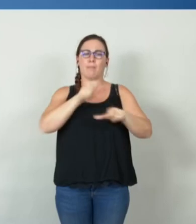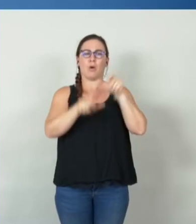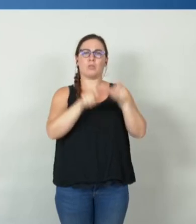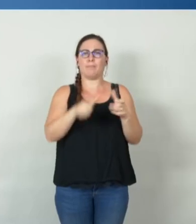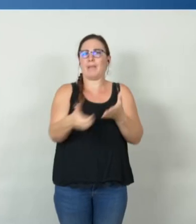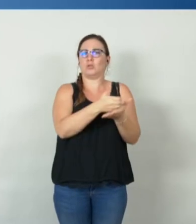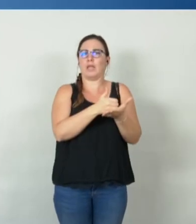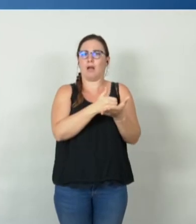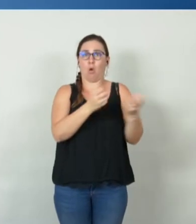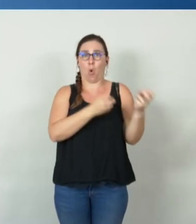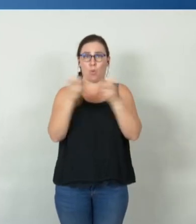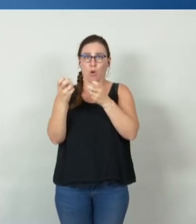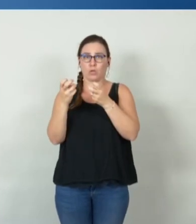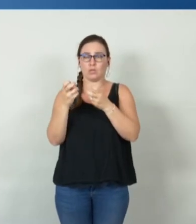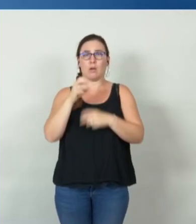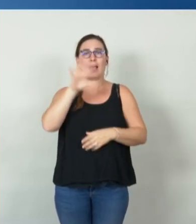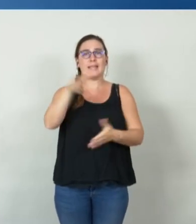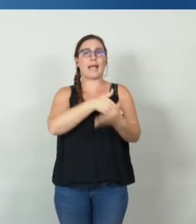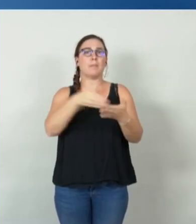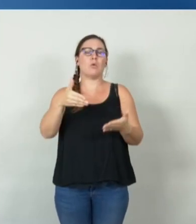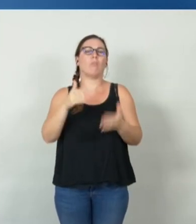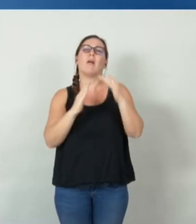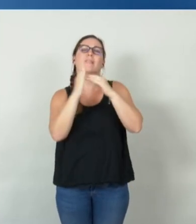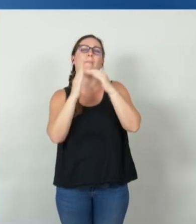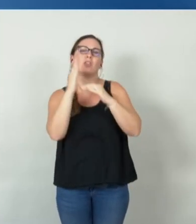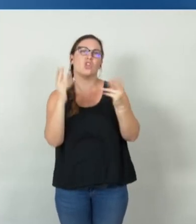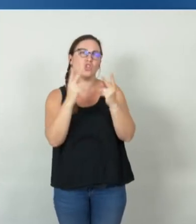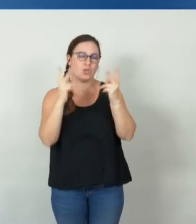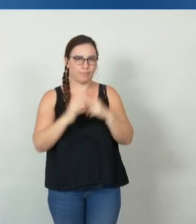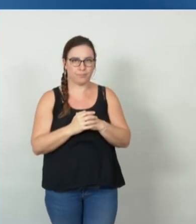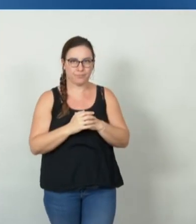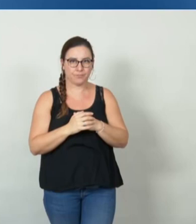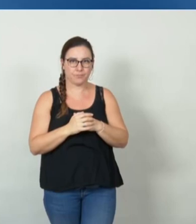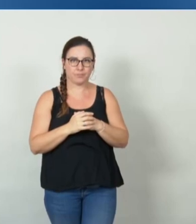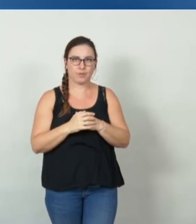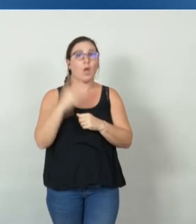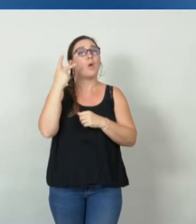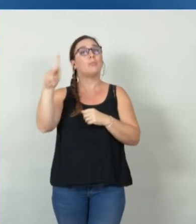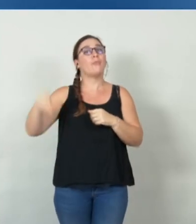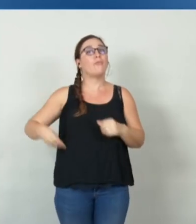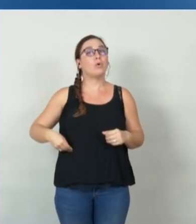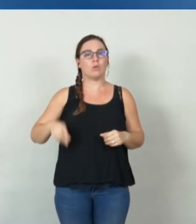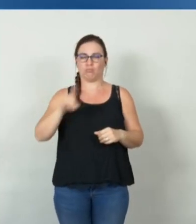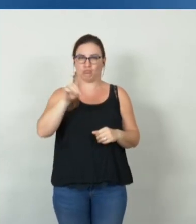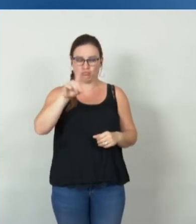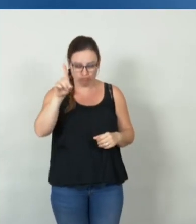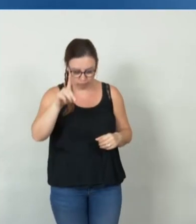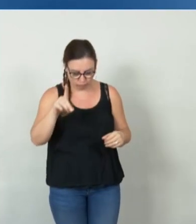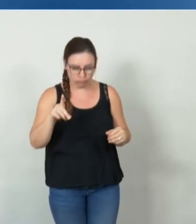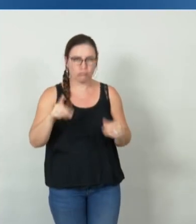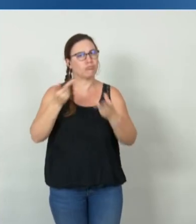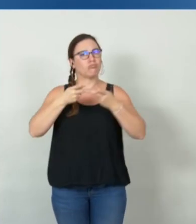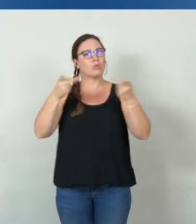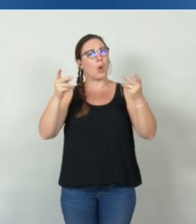sont en augmentation de 5 millions un petit peu plus de 100 millions ce n'est pas totalement de votre fête il faut le il faut le dire